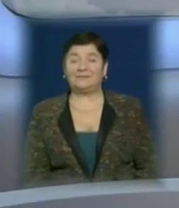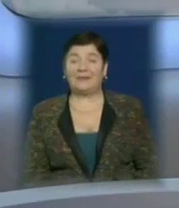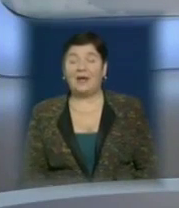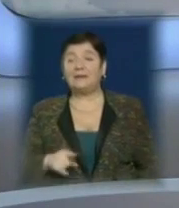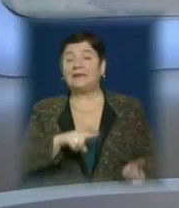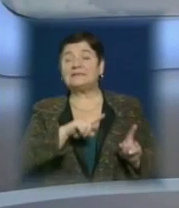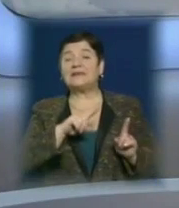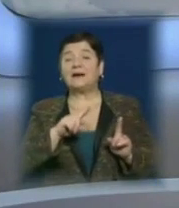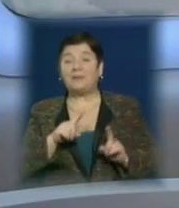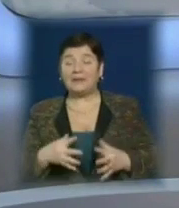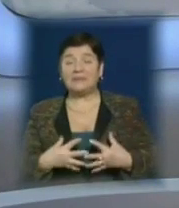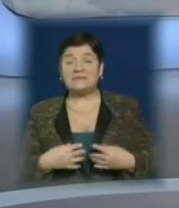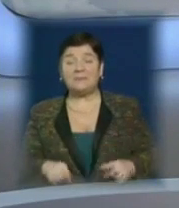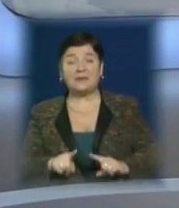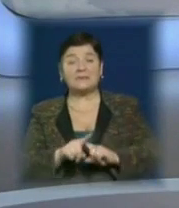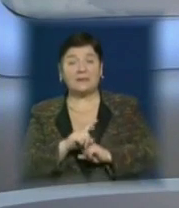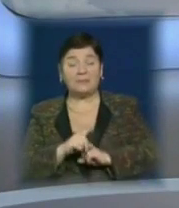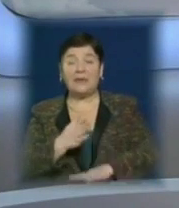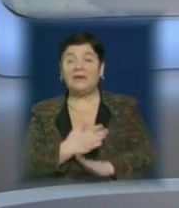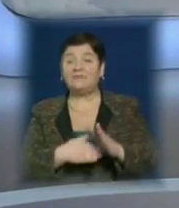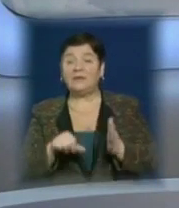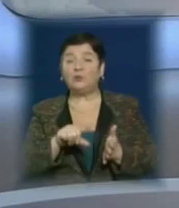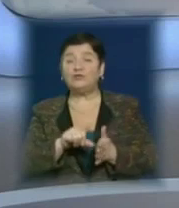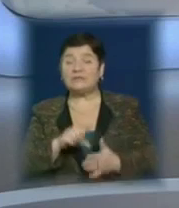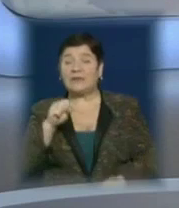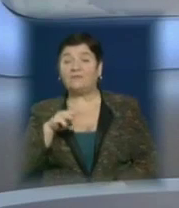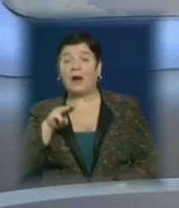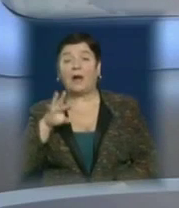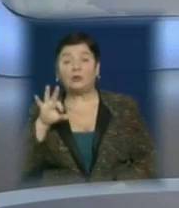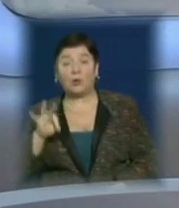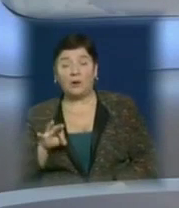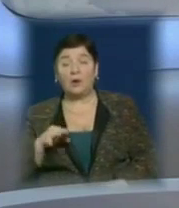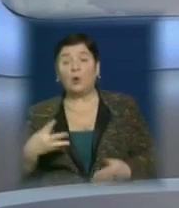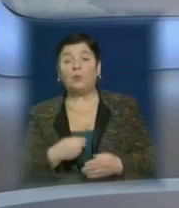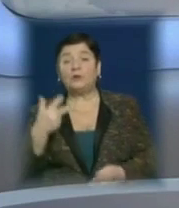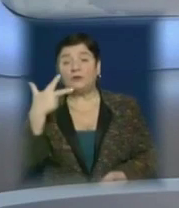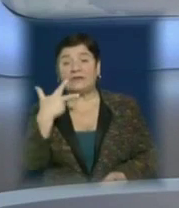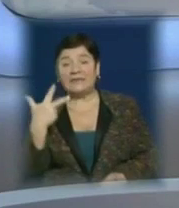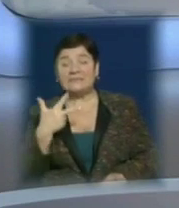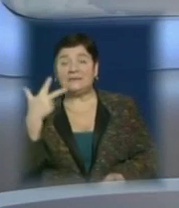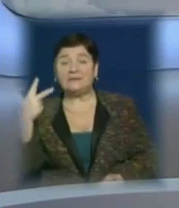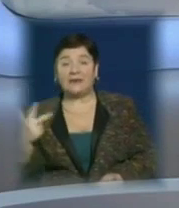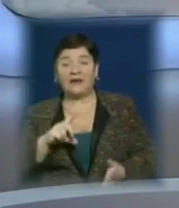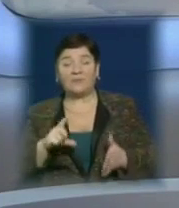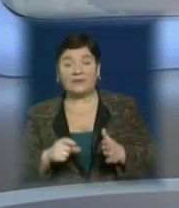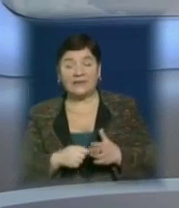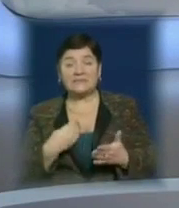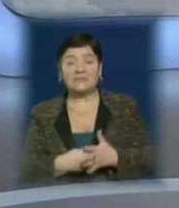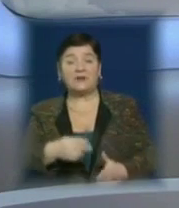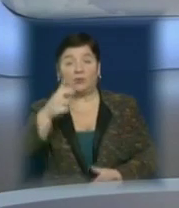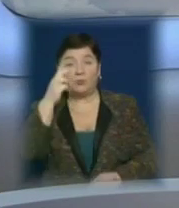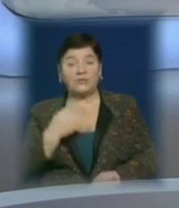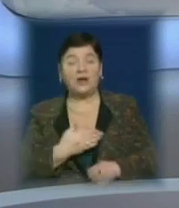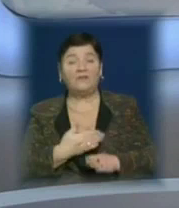На Закарпатті сім'ям загиблих та інвалідів учасників АТО куплено 33 квартири. На це із державного бюджету виділили